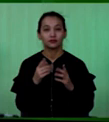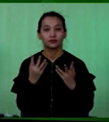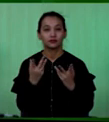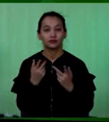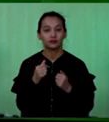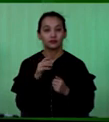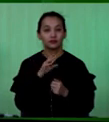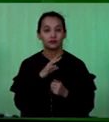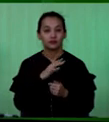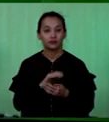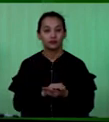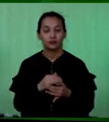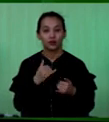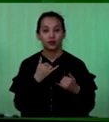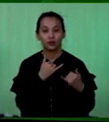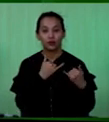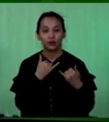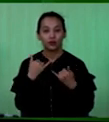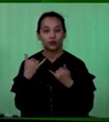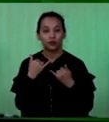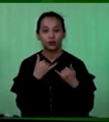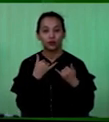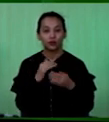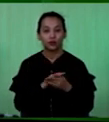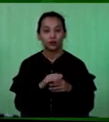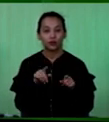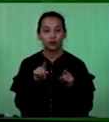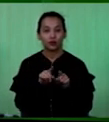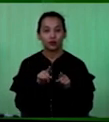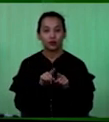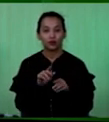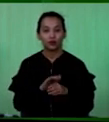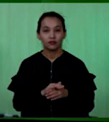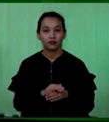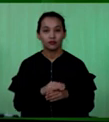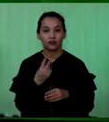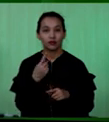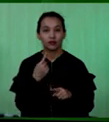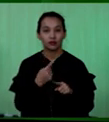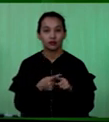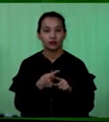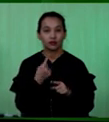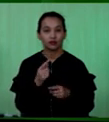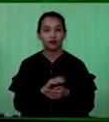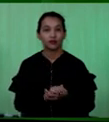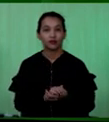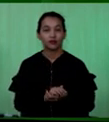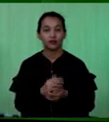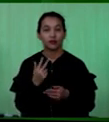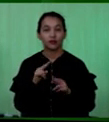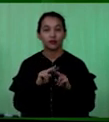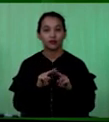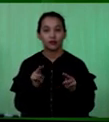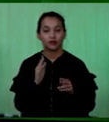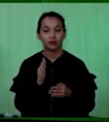topgan bo'lsangiz, unda qovunning massasi ham sizda shunday chiqqan. 2 bilan 1 sonlarning yig'indisi 3 ga